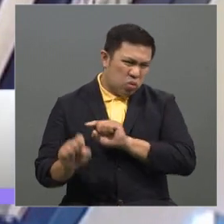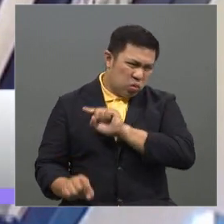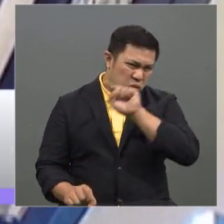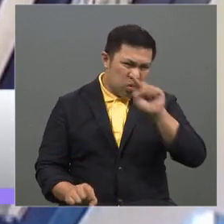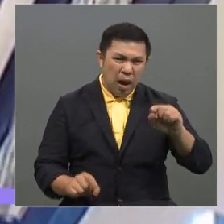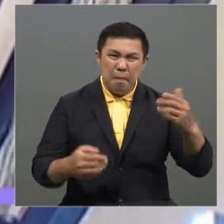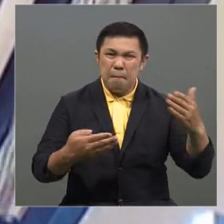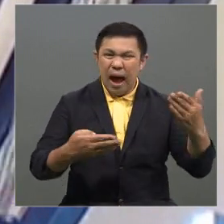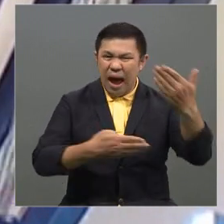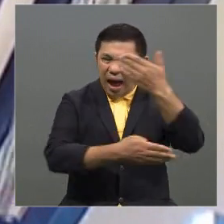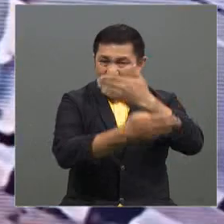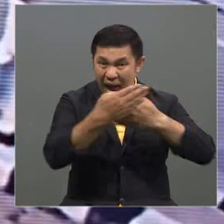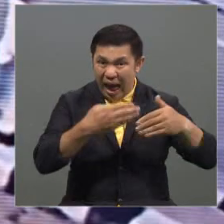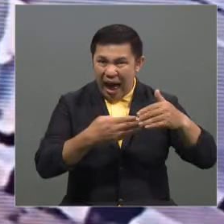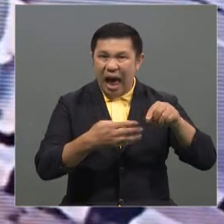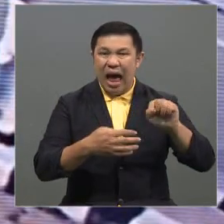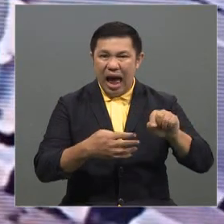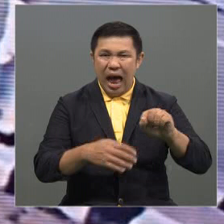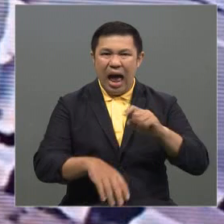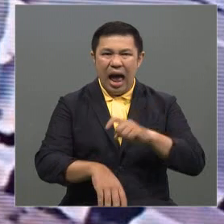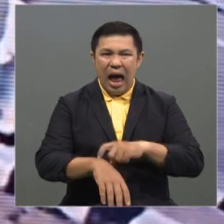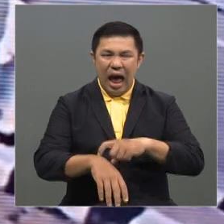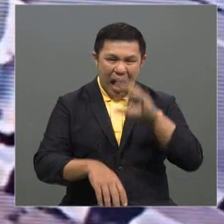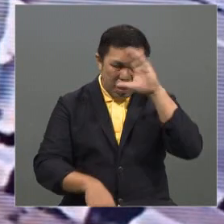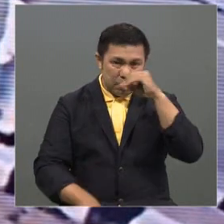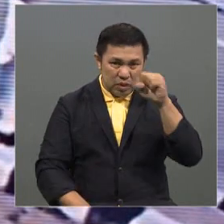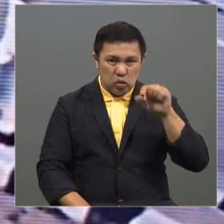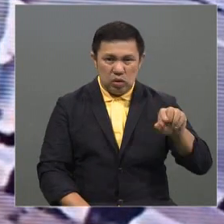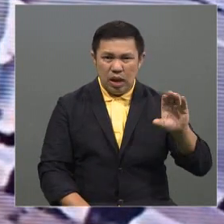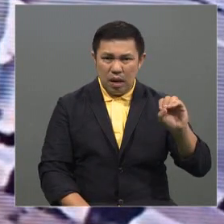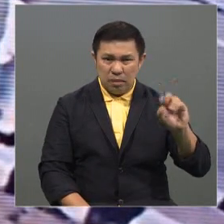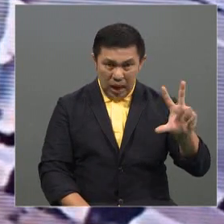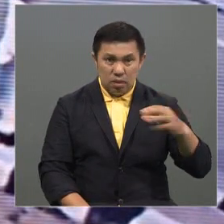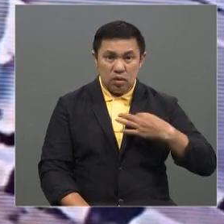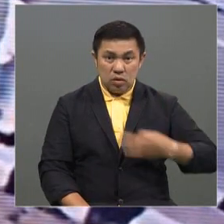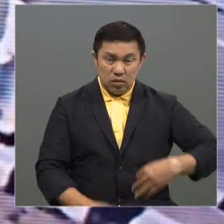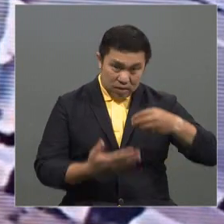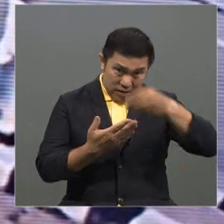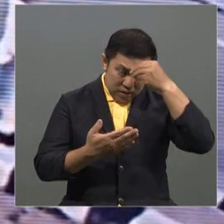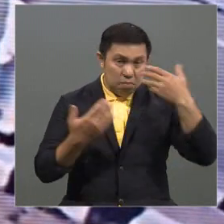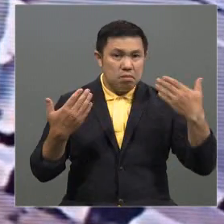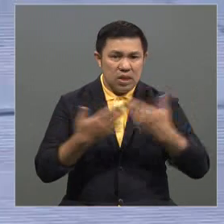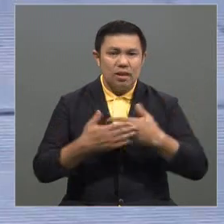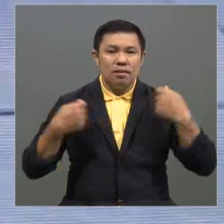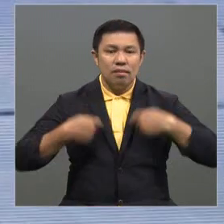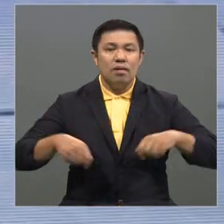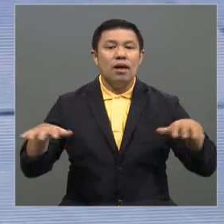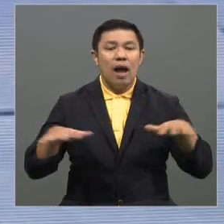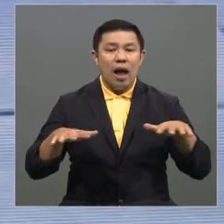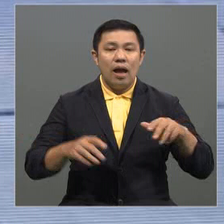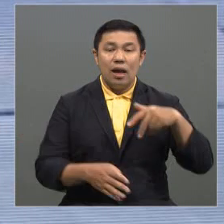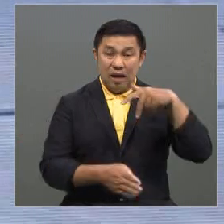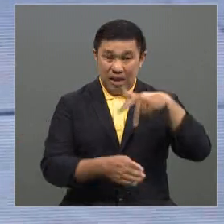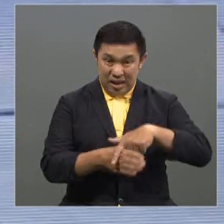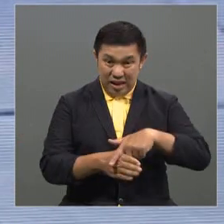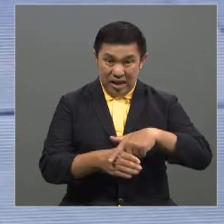แสนในเวลาประมาณ 4:53 นาทีจากนั้นก็เปลี่ยนชุดนักเรียนออกแล้วสวมชุดธรรมดานั่งซ้อนท้ายร